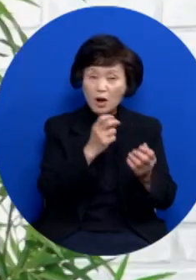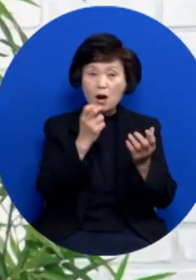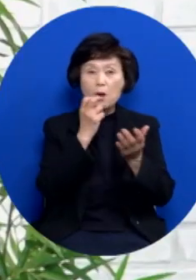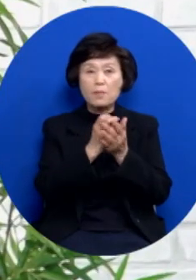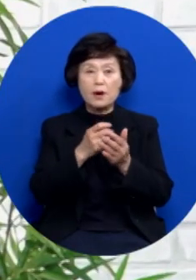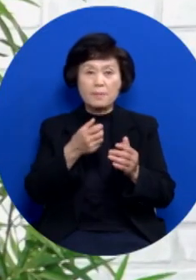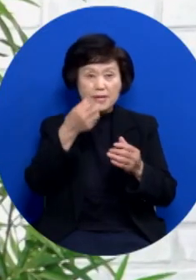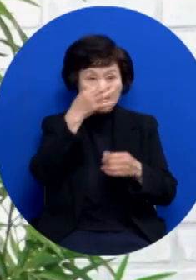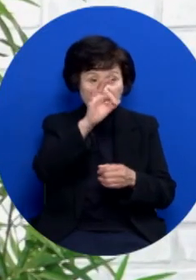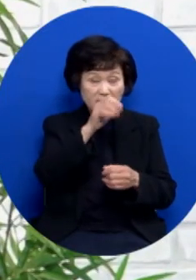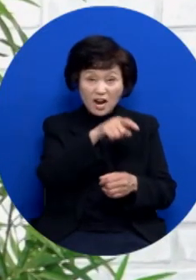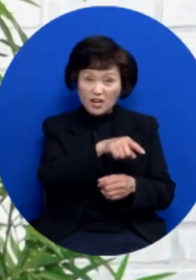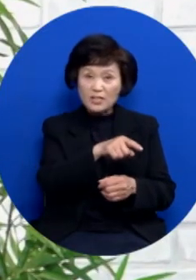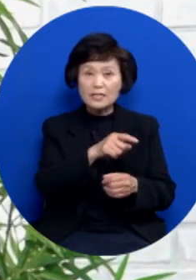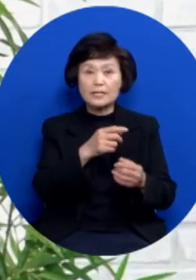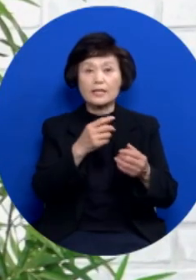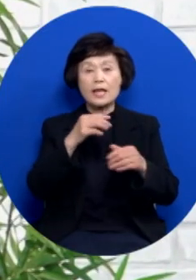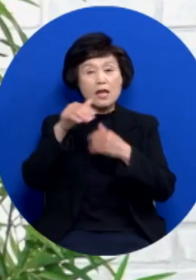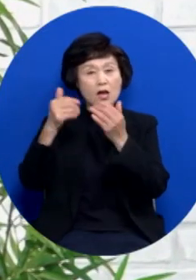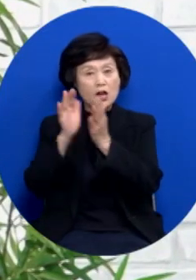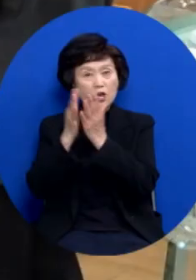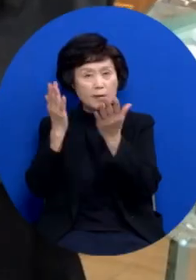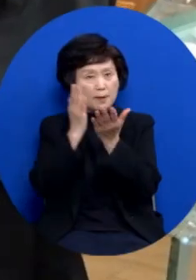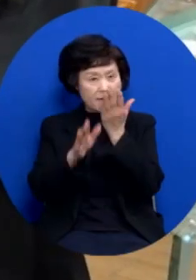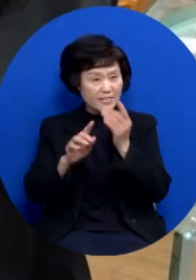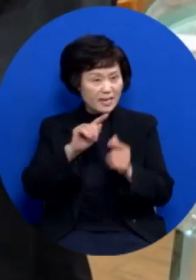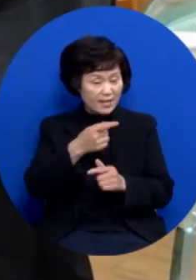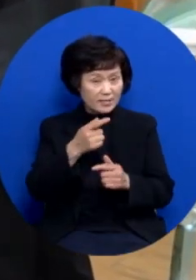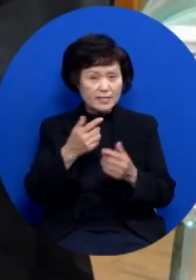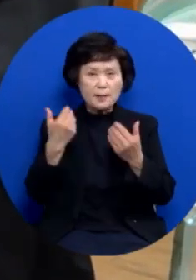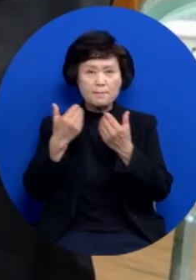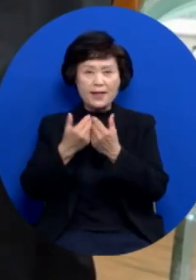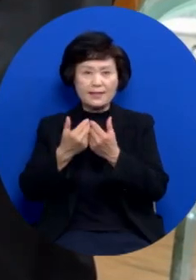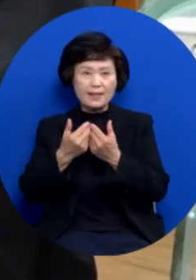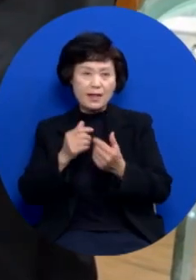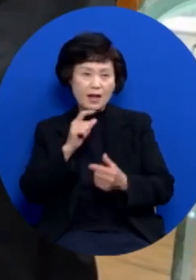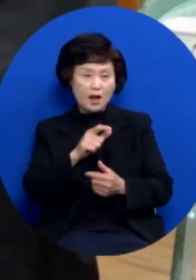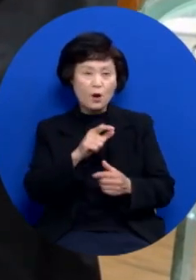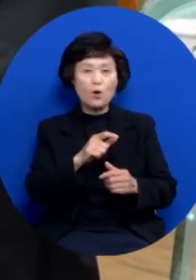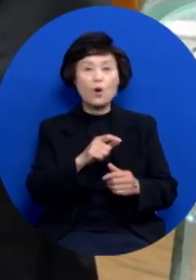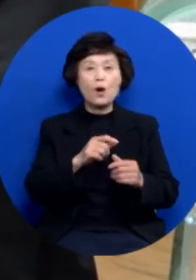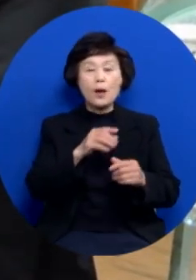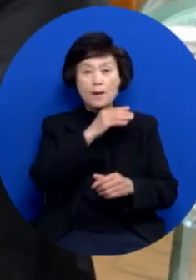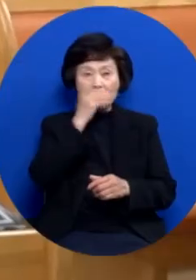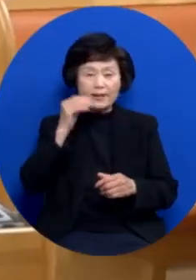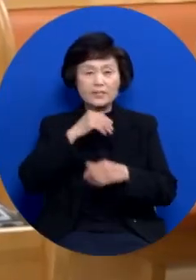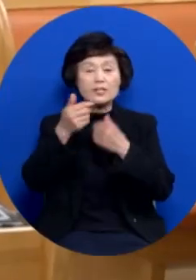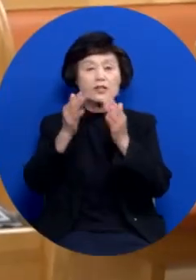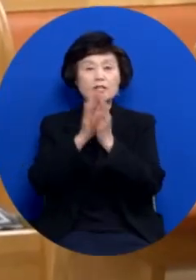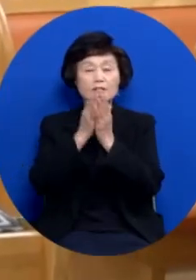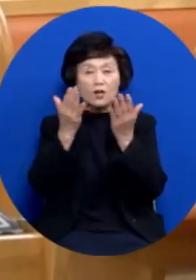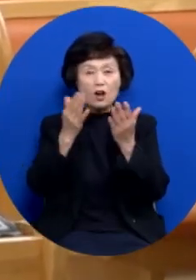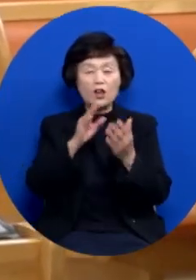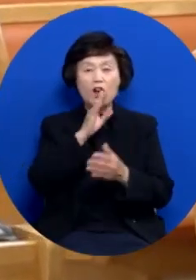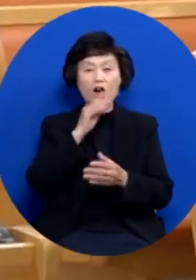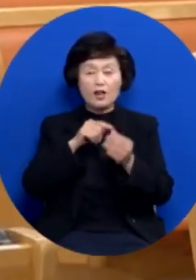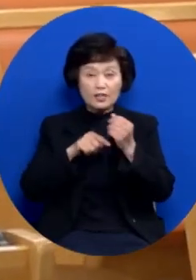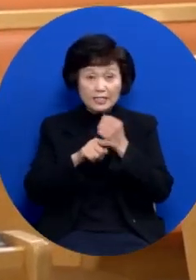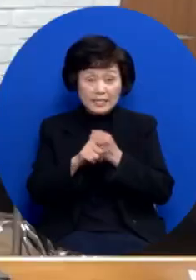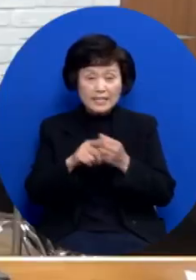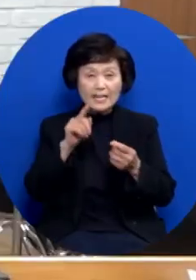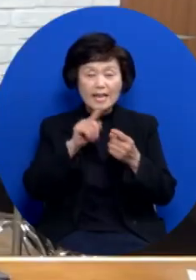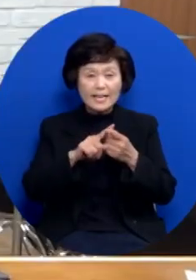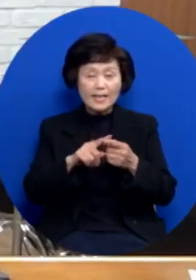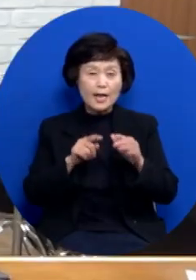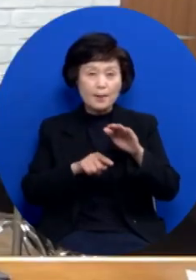모든 반성경적 주장에 대해 단호하게 반대를 선언하고 세계교회를 향해 올바른 성경적 진리 수호에 앞장서 줄